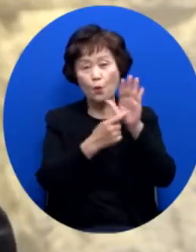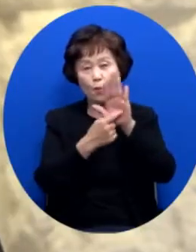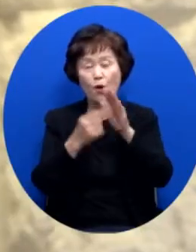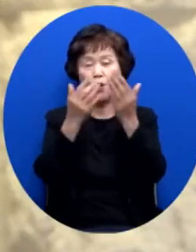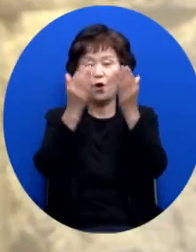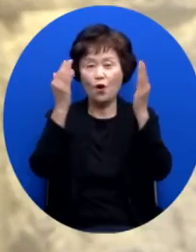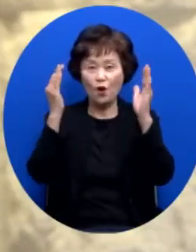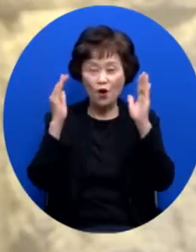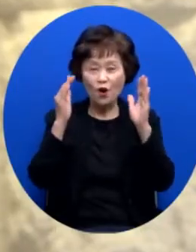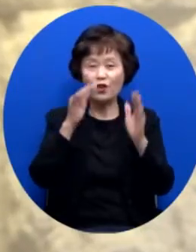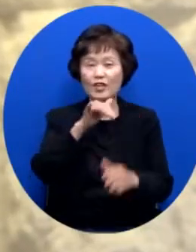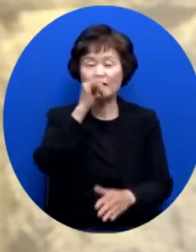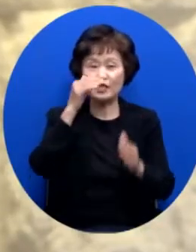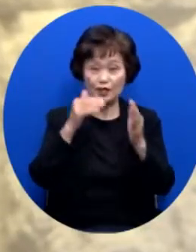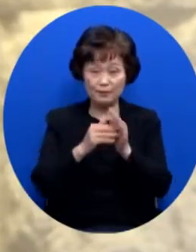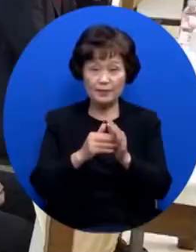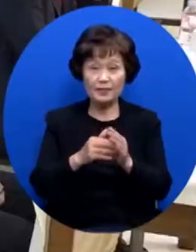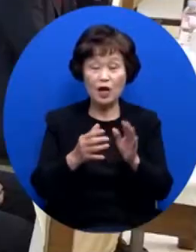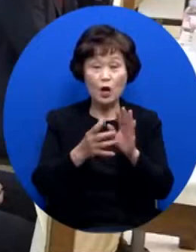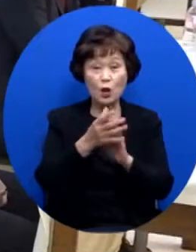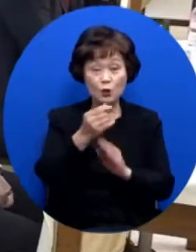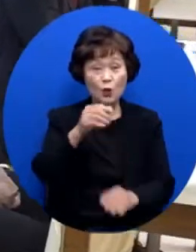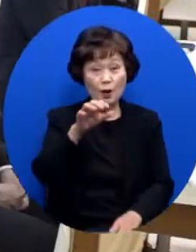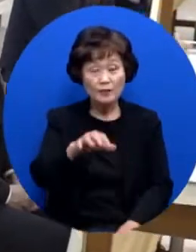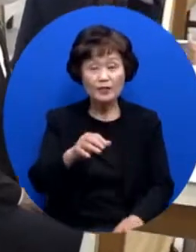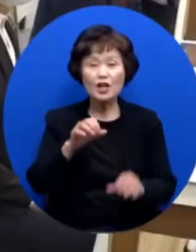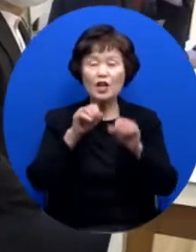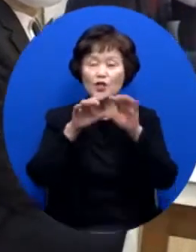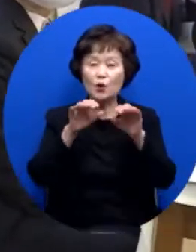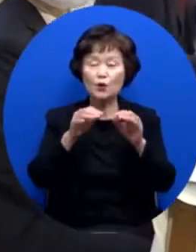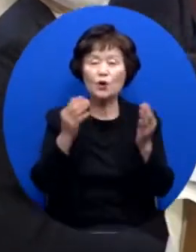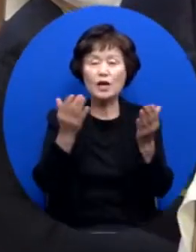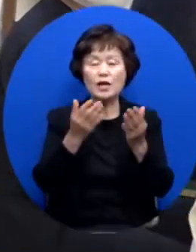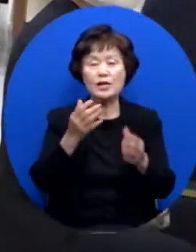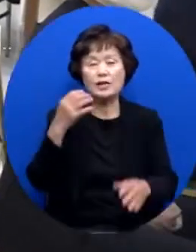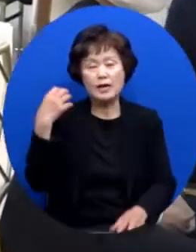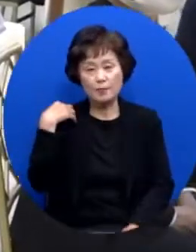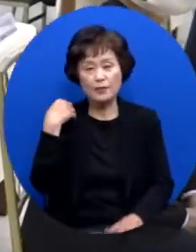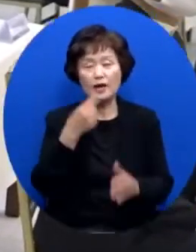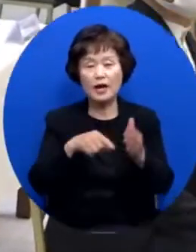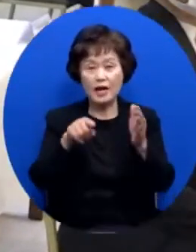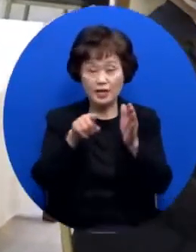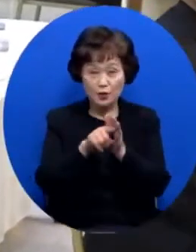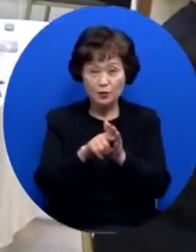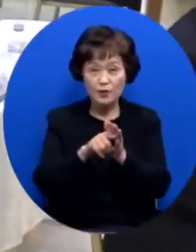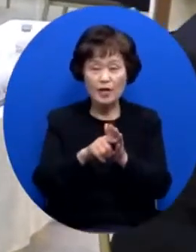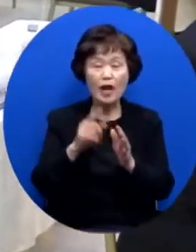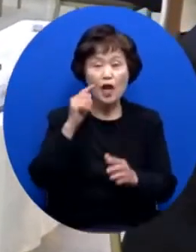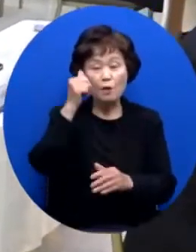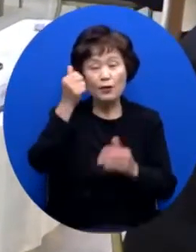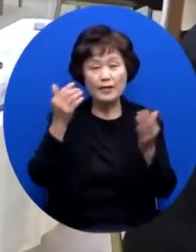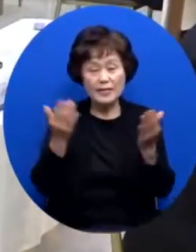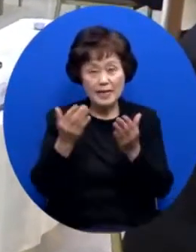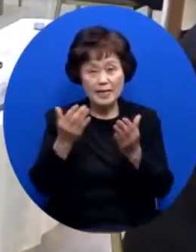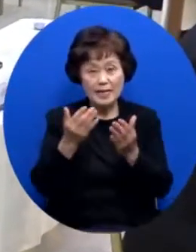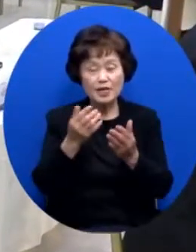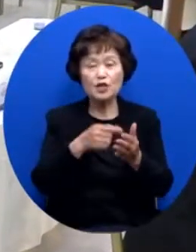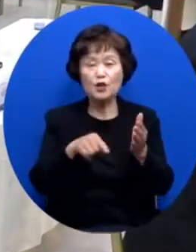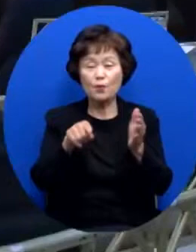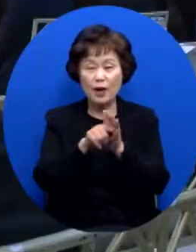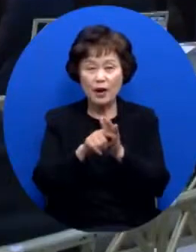예장 통합총회는 선교적 교회의 사명을 다하기 위해 다양한 방법으로 목회하는 사례를 매년 발굴해 격려하고